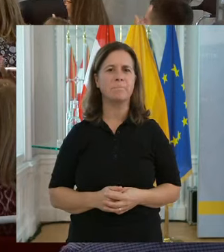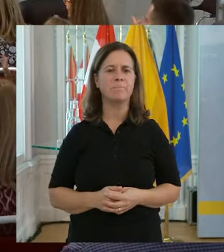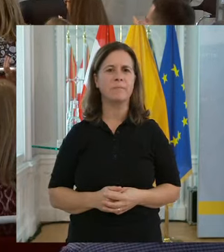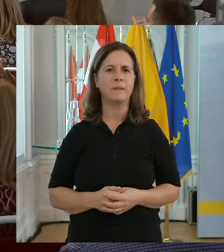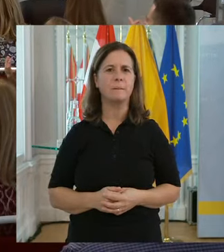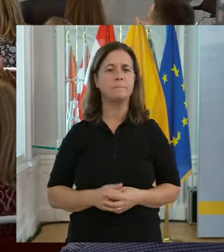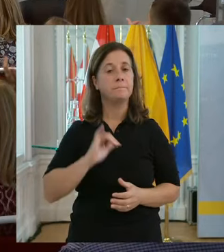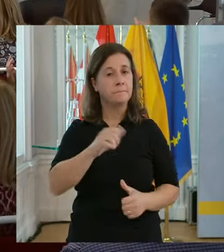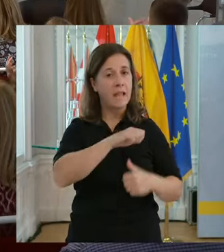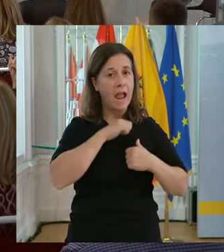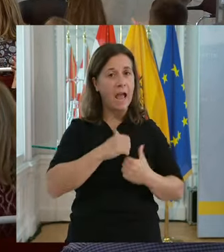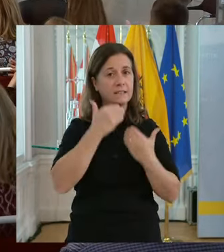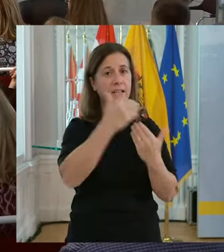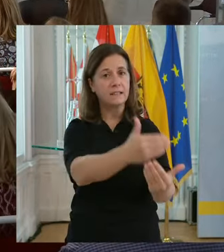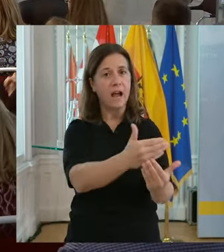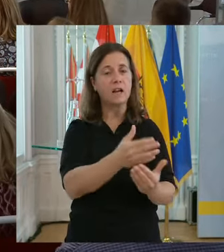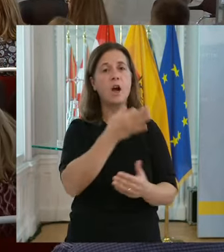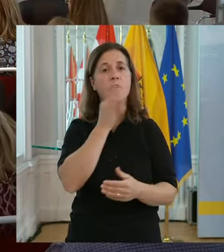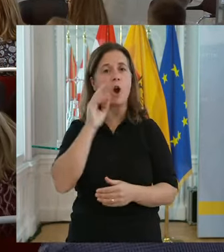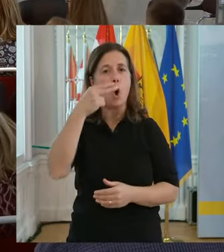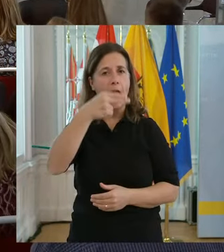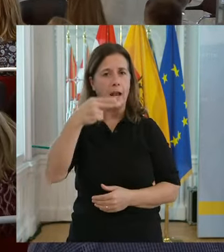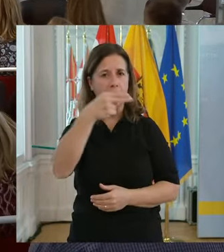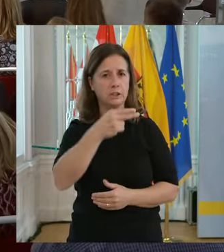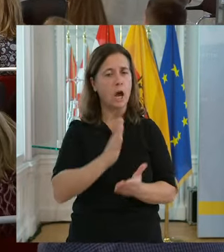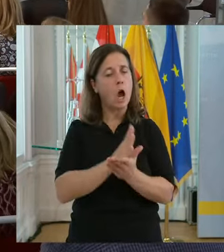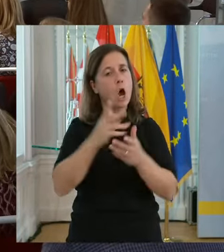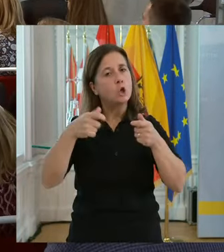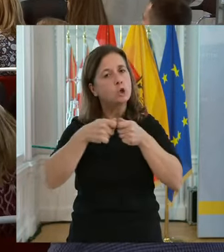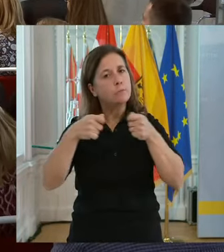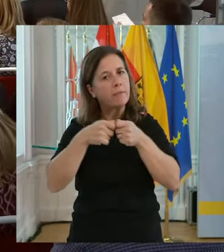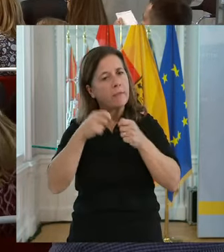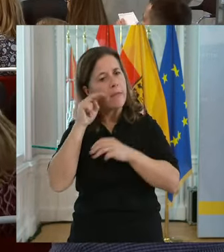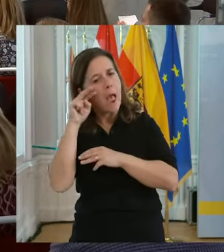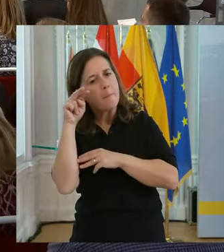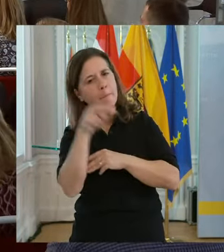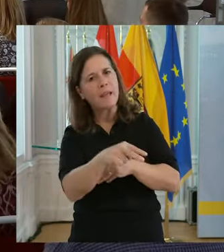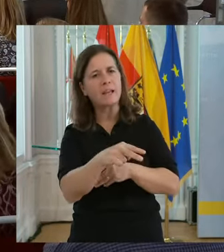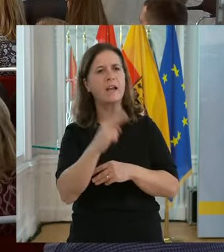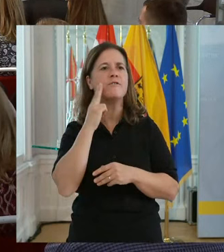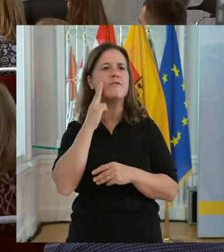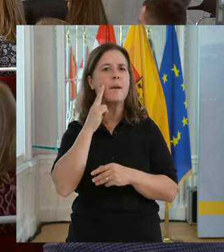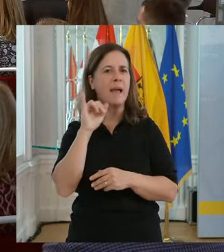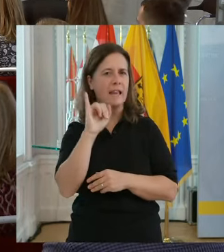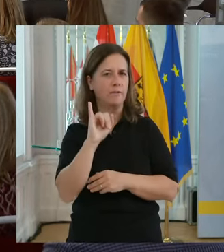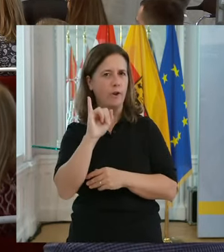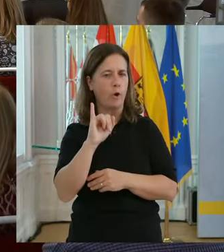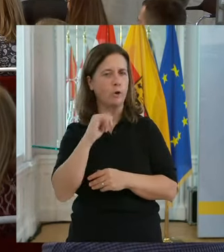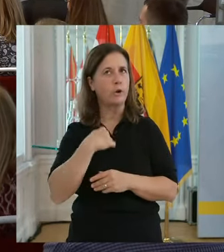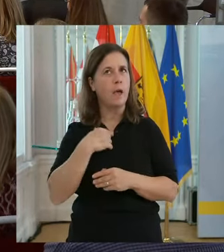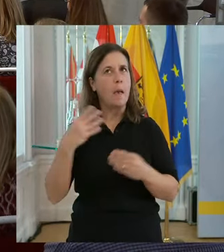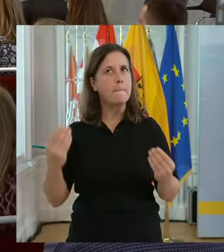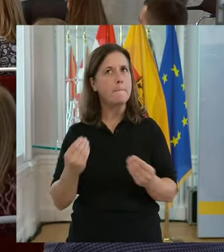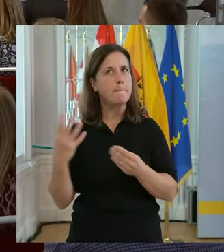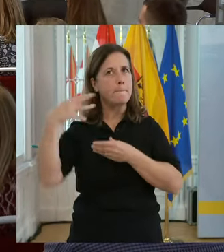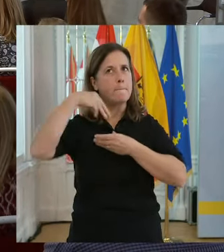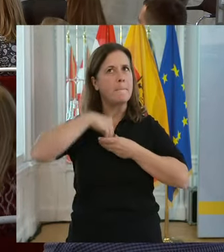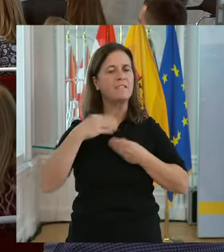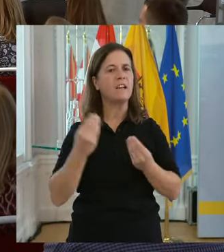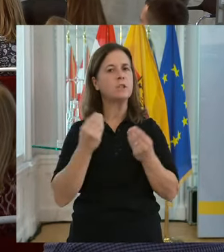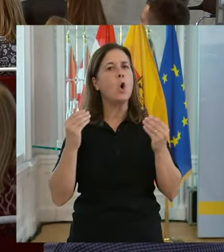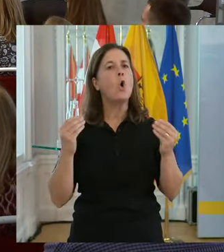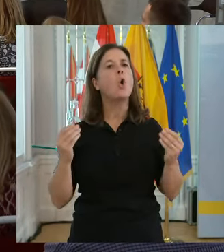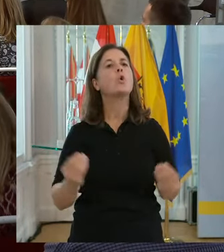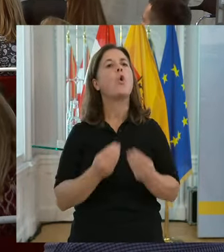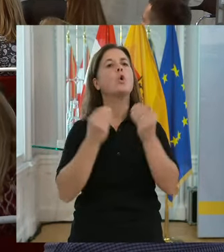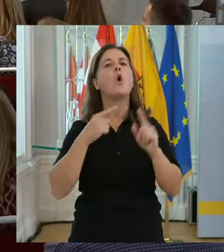Ja, herzlichen Dank, Sabine Erdilschka, für diese spannenden Einblicke in Infineon. Was nehme ich mir mit? Den Grundoptimismus, den soll man weitergeben. Wir